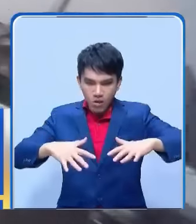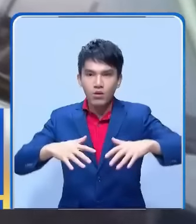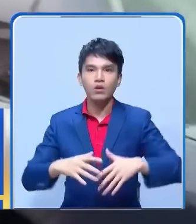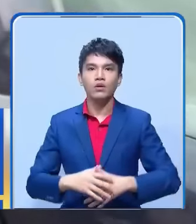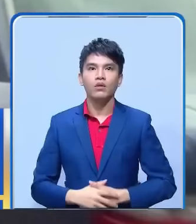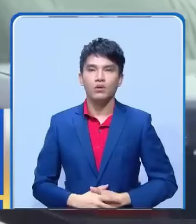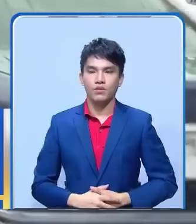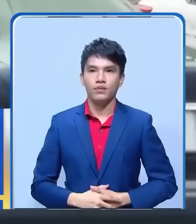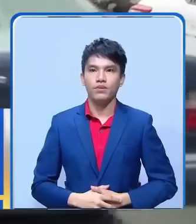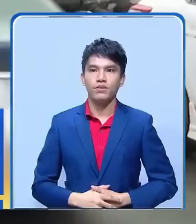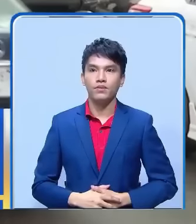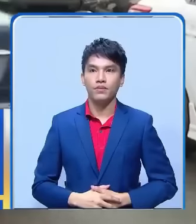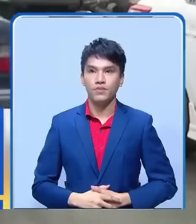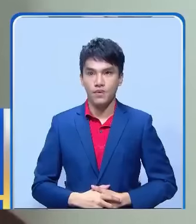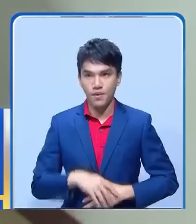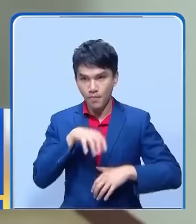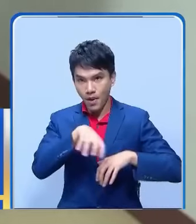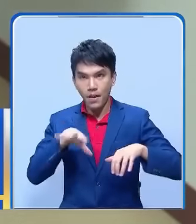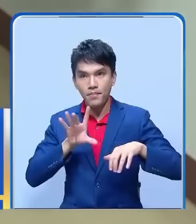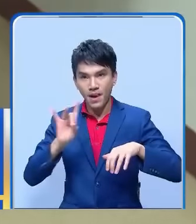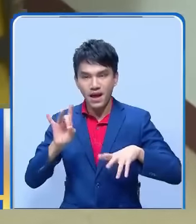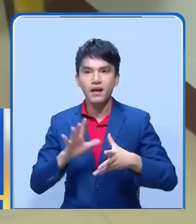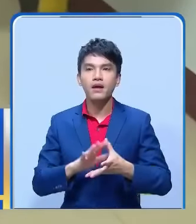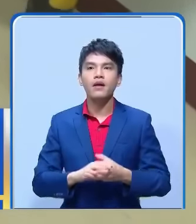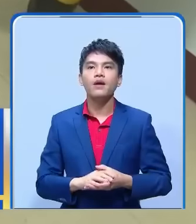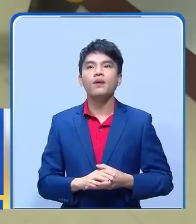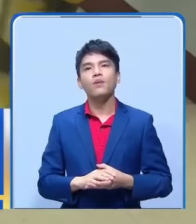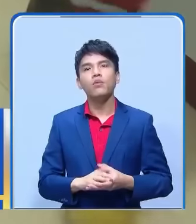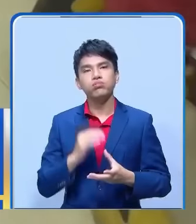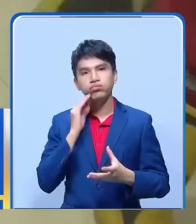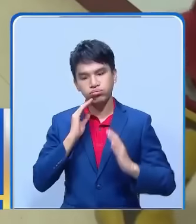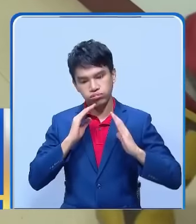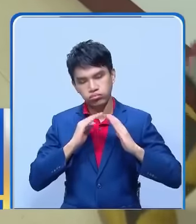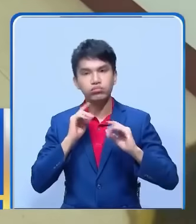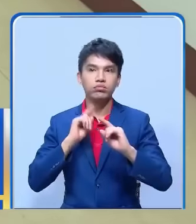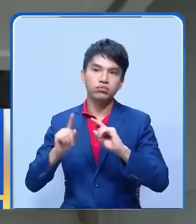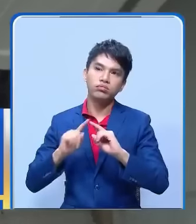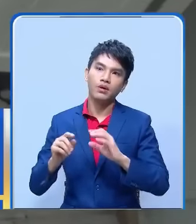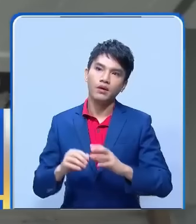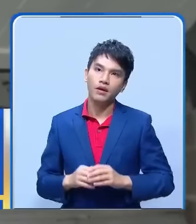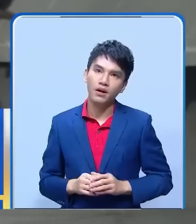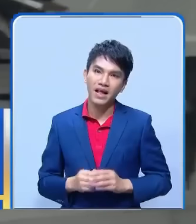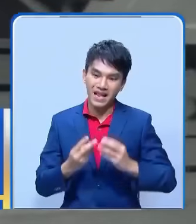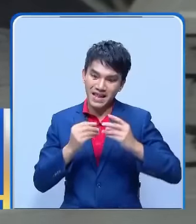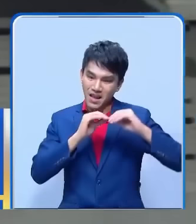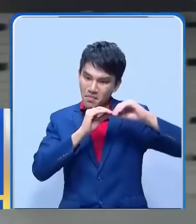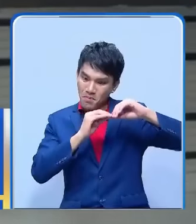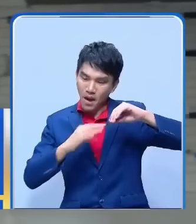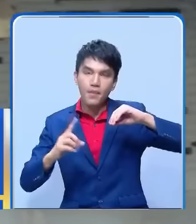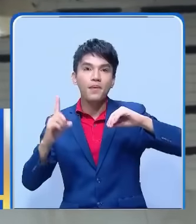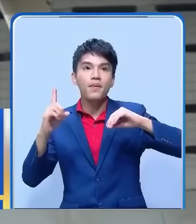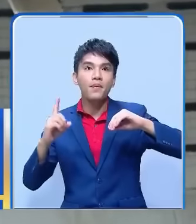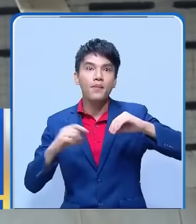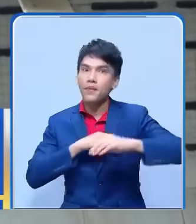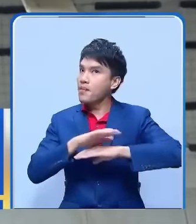นในหมู่บ้านเทพบุรี8หลังคาเรือนด้วยกันทำให้หลังคาเอ่ยกำแพงบ้านเอ่ยถูกดินทับพังเสียหายไปห